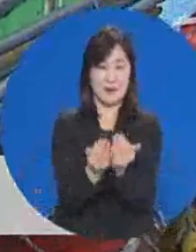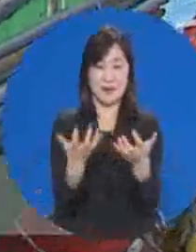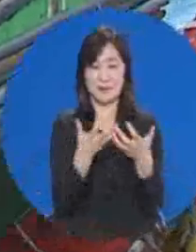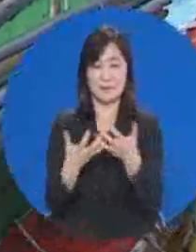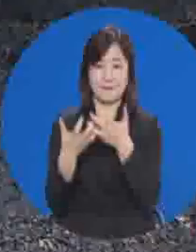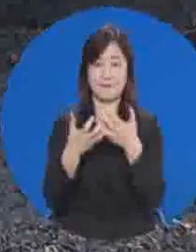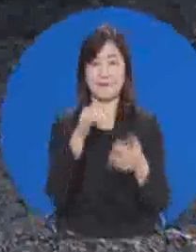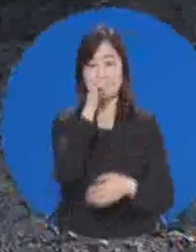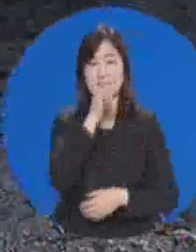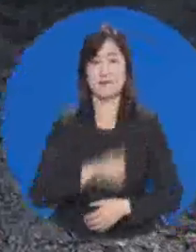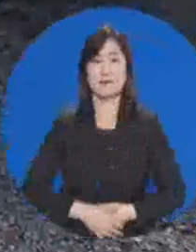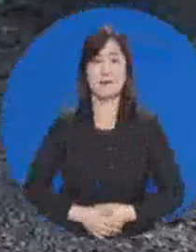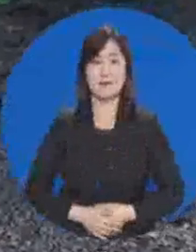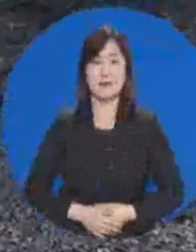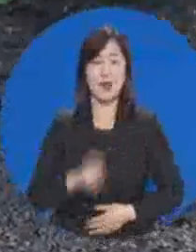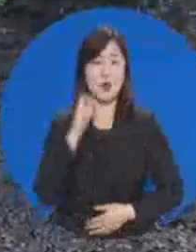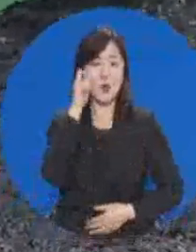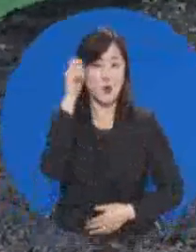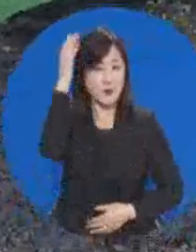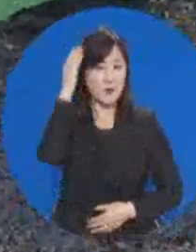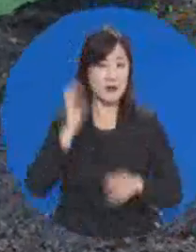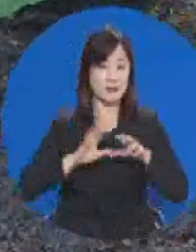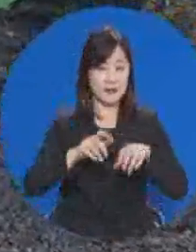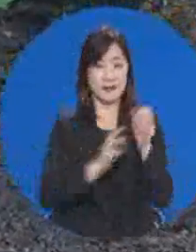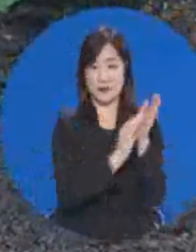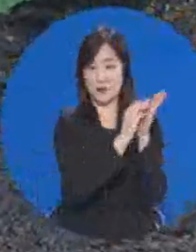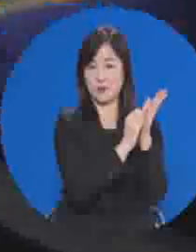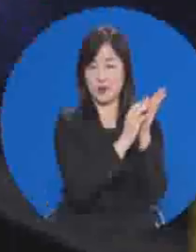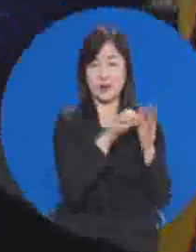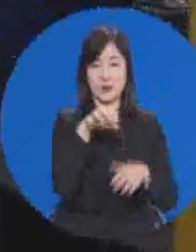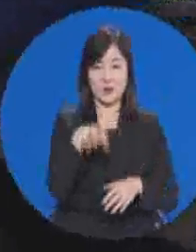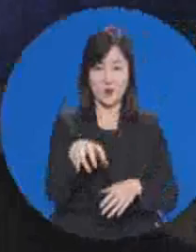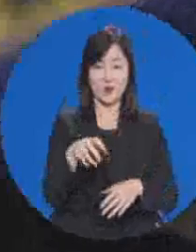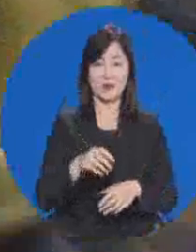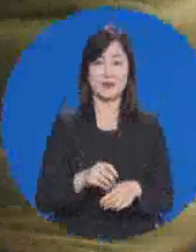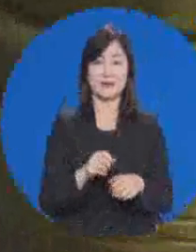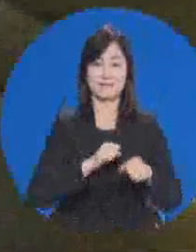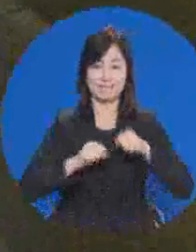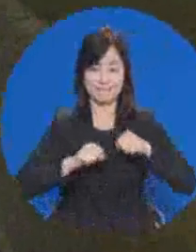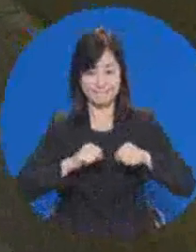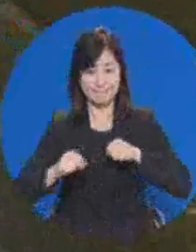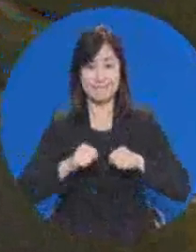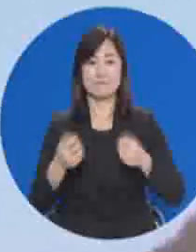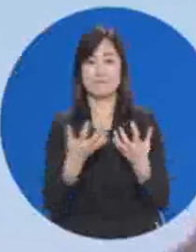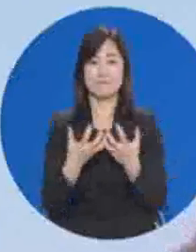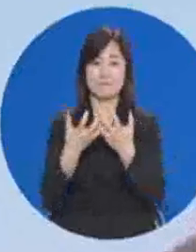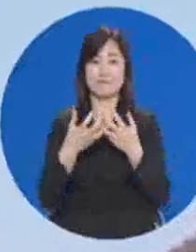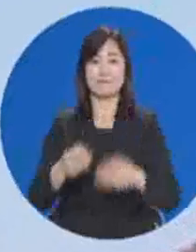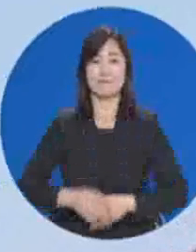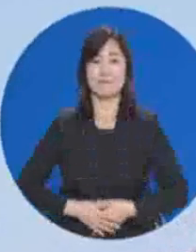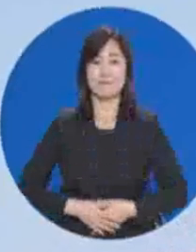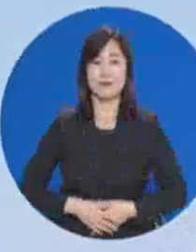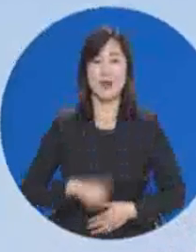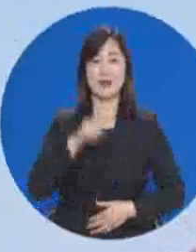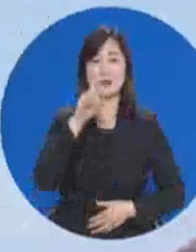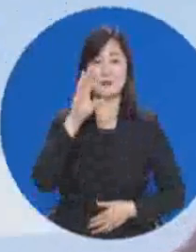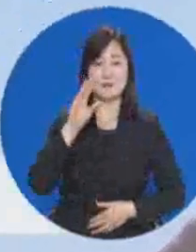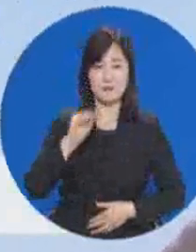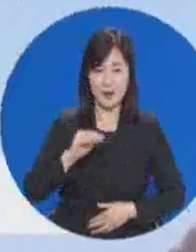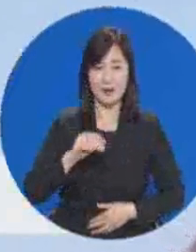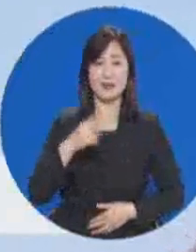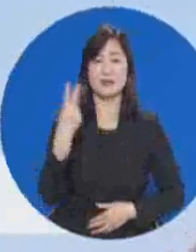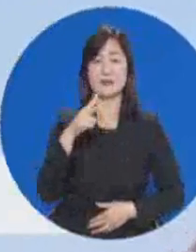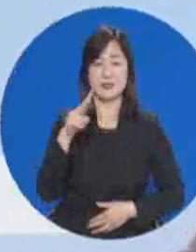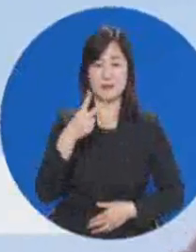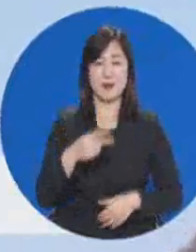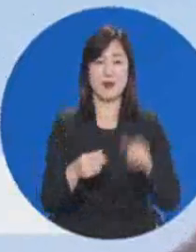북적입니다. 고흥 생김을 위판하는 경매인들의 목소리도 활기로 넘칩니다. 10만 곡